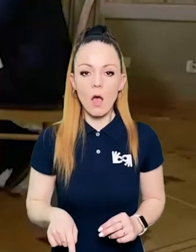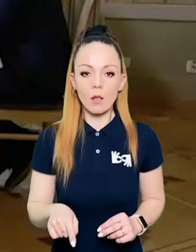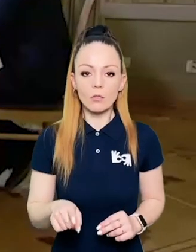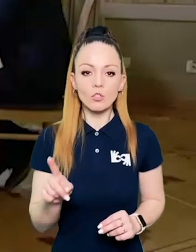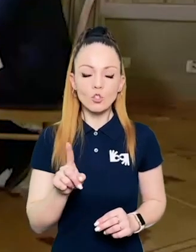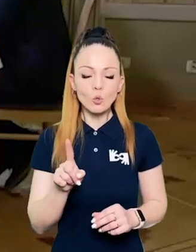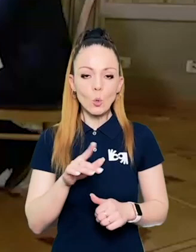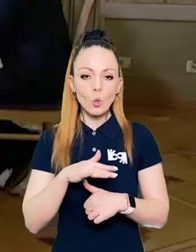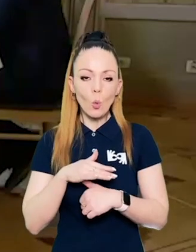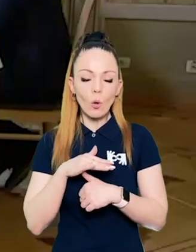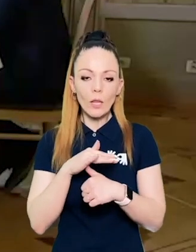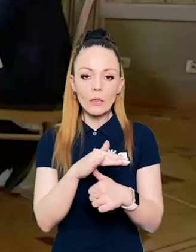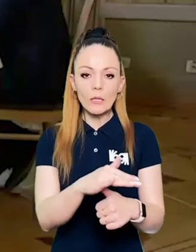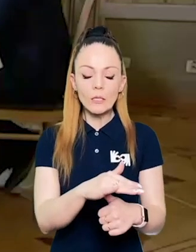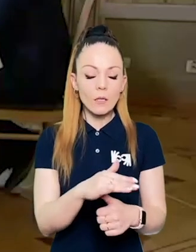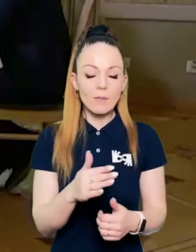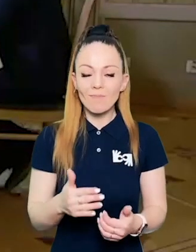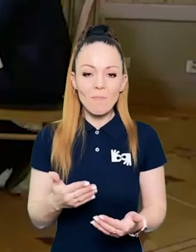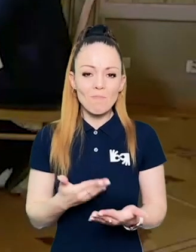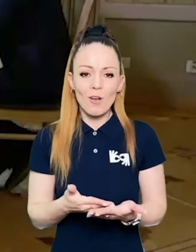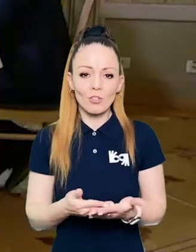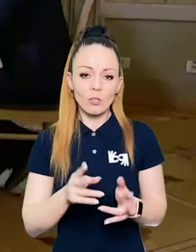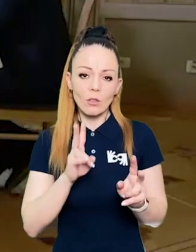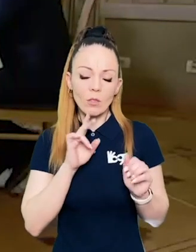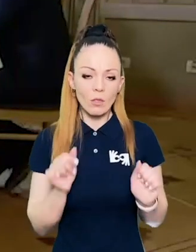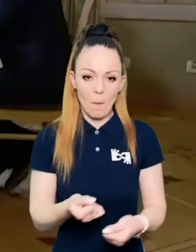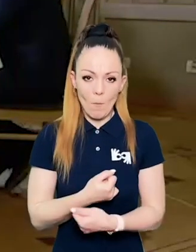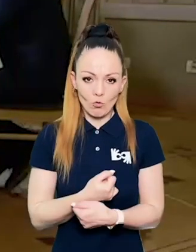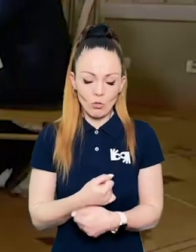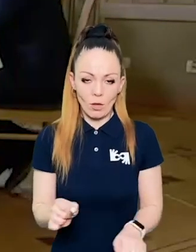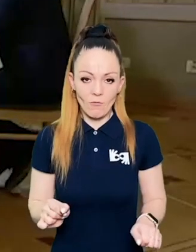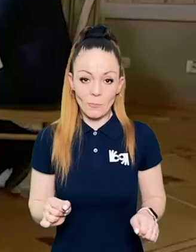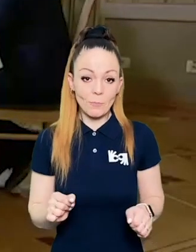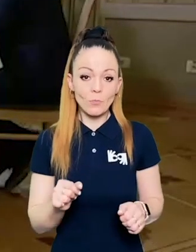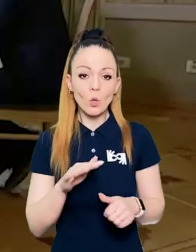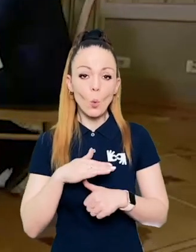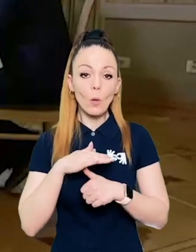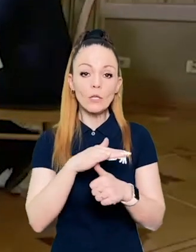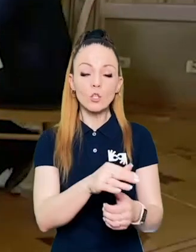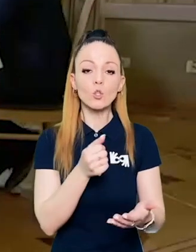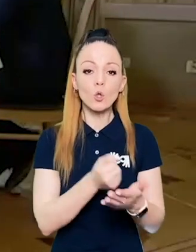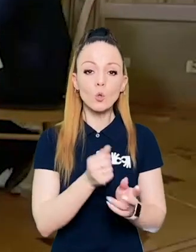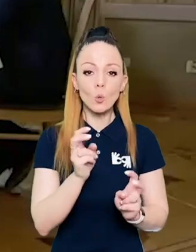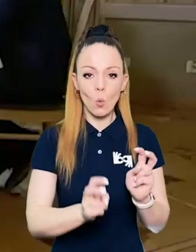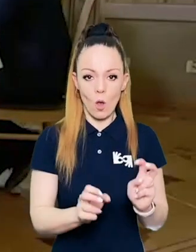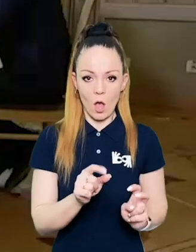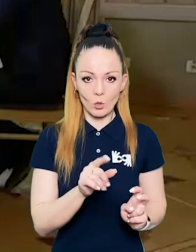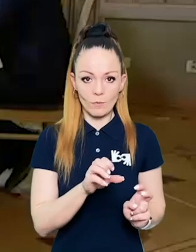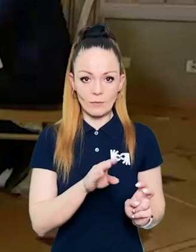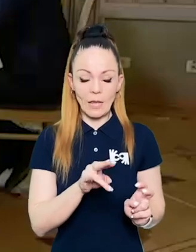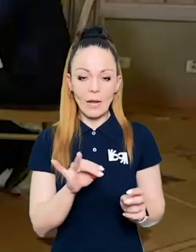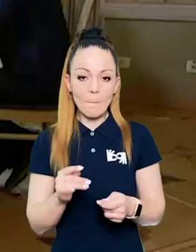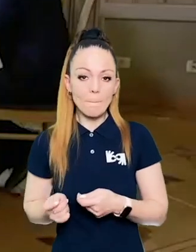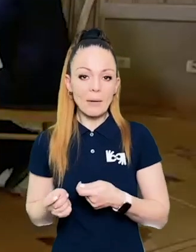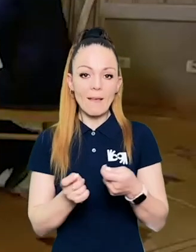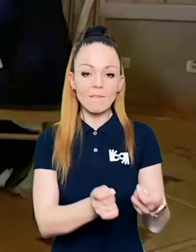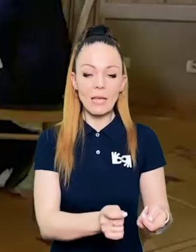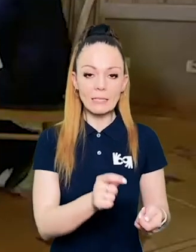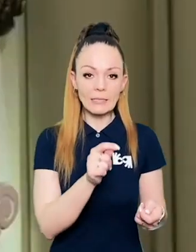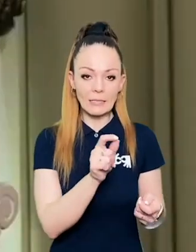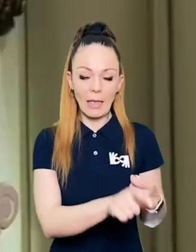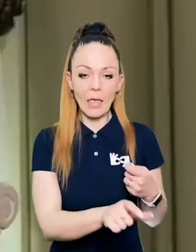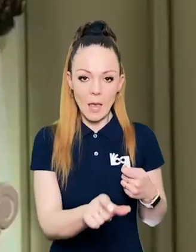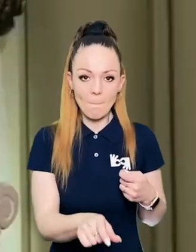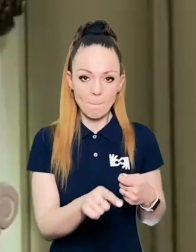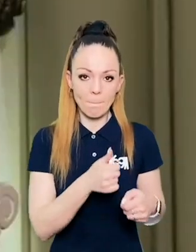знали, що долетіти майже неможливо. Долетіти до Азовсталі і привезти їм